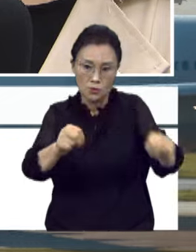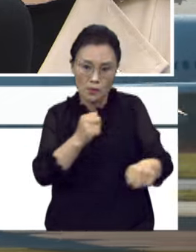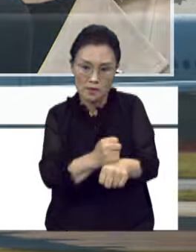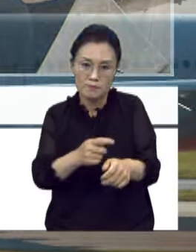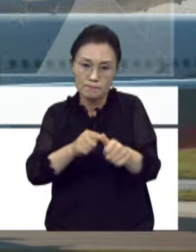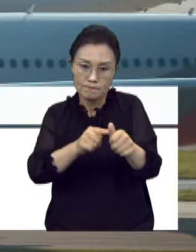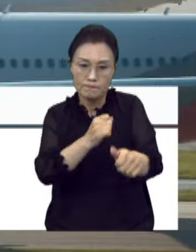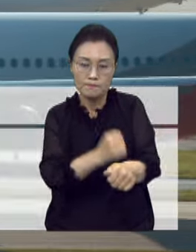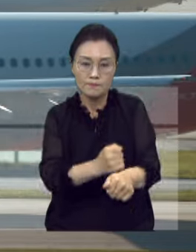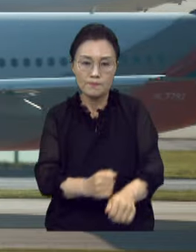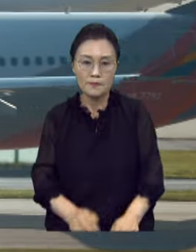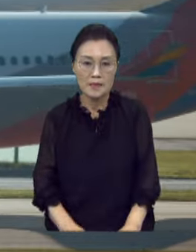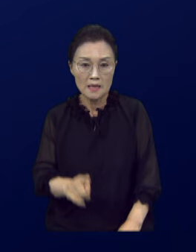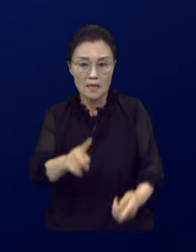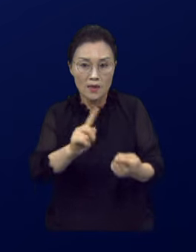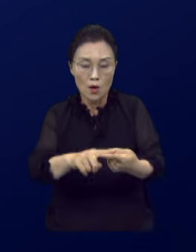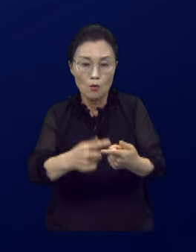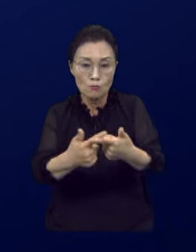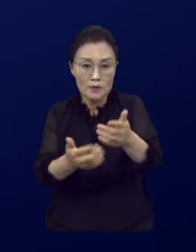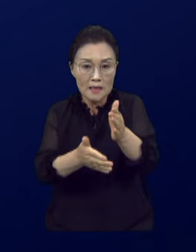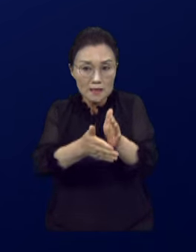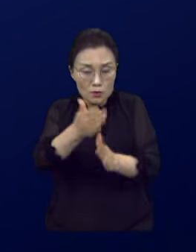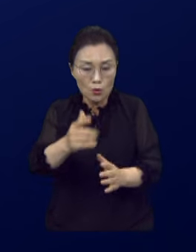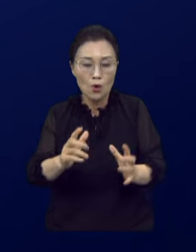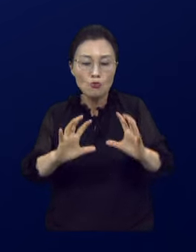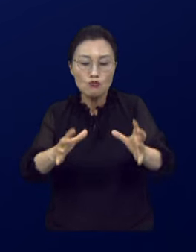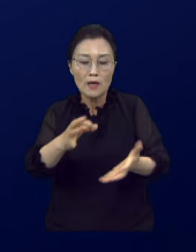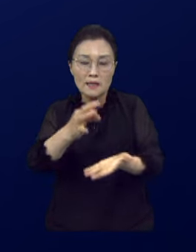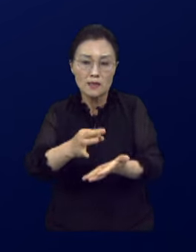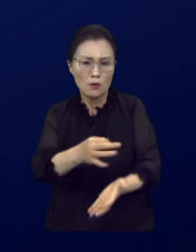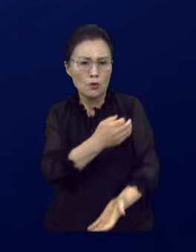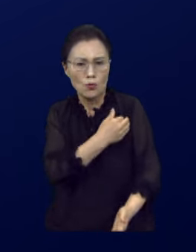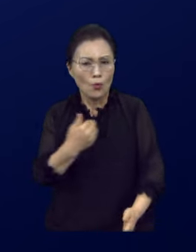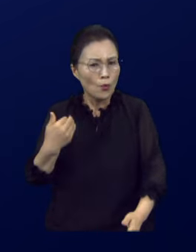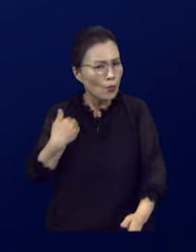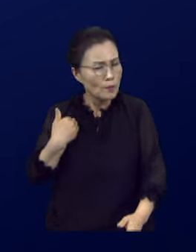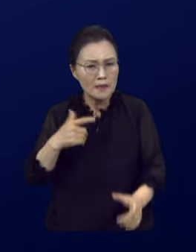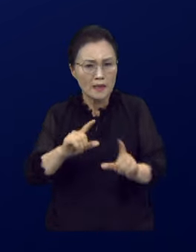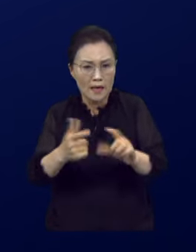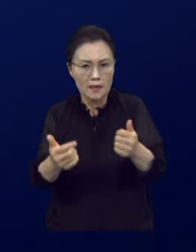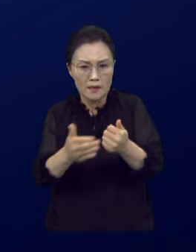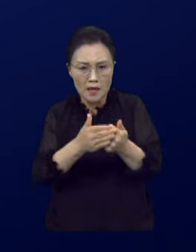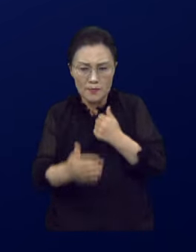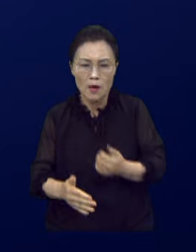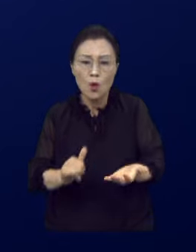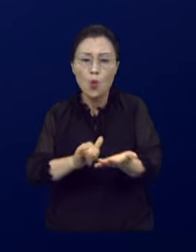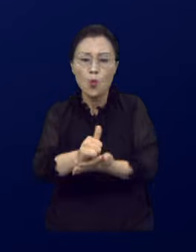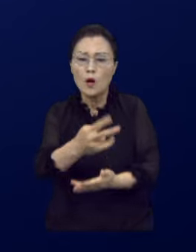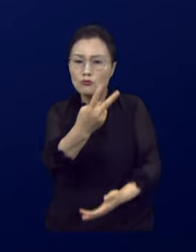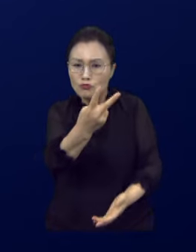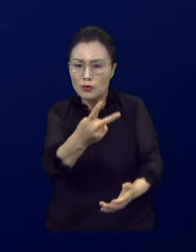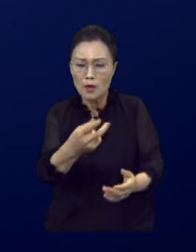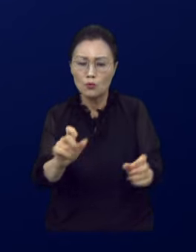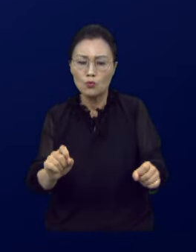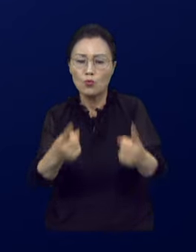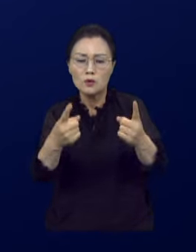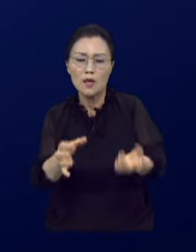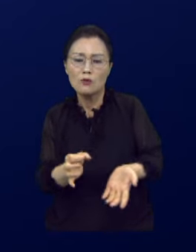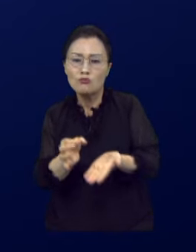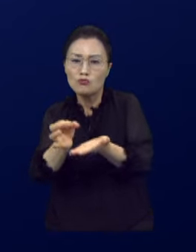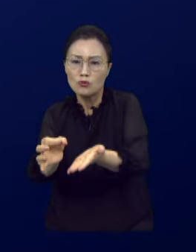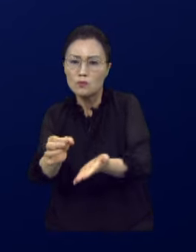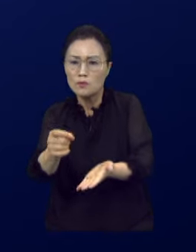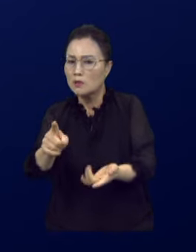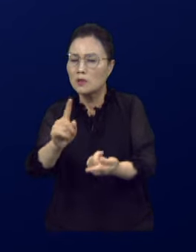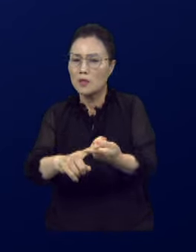촉구하는 바입니다 이에대해 부산시도 국가정 여지 않은 상 공 건설에 국비가 동시에 투입될 수 있는